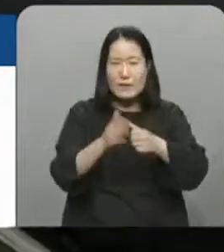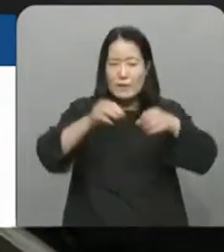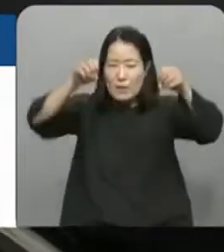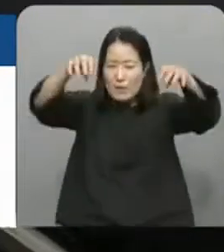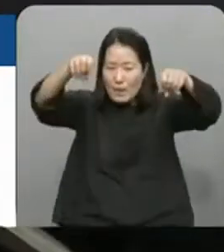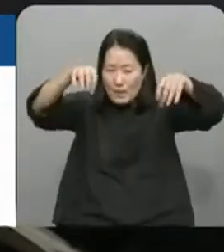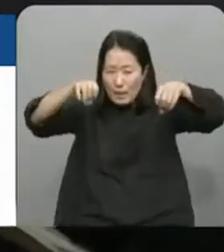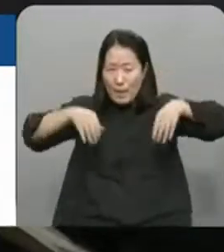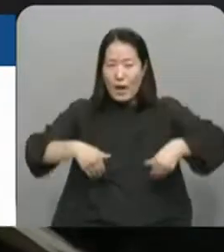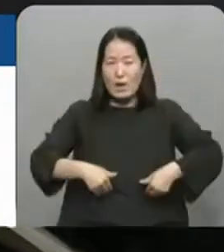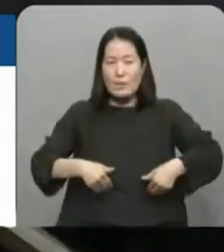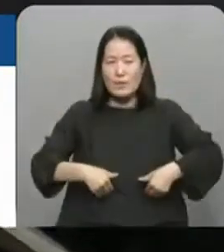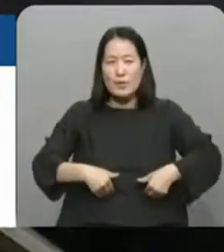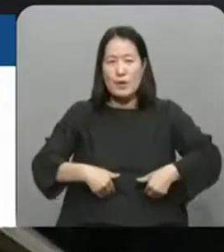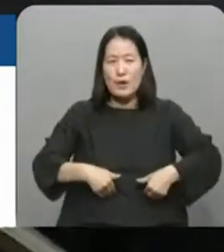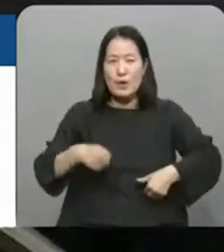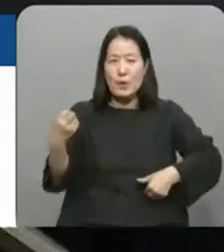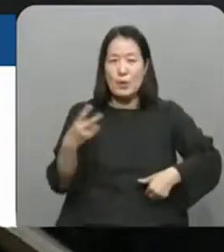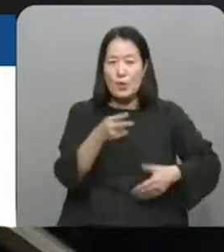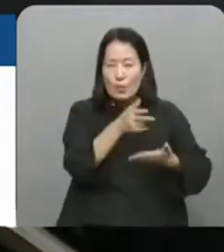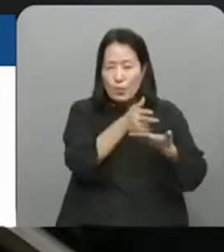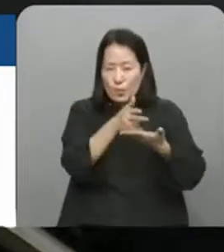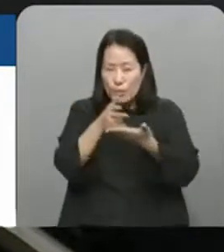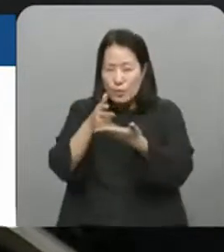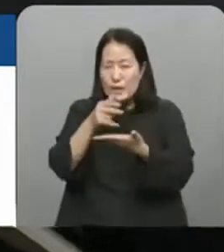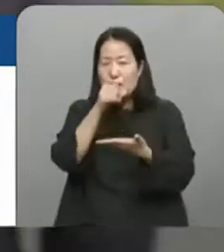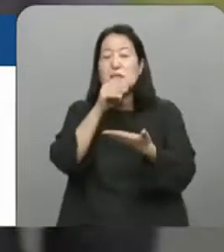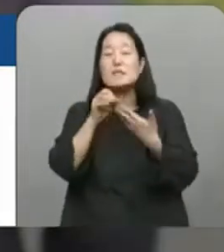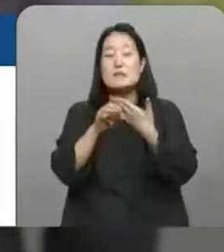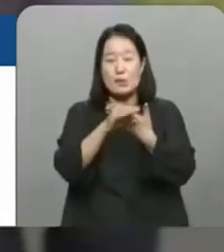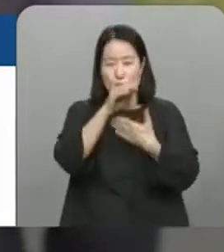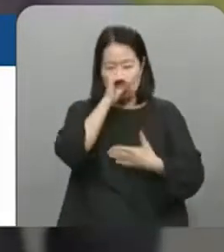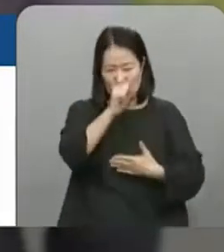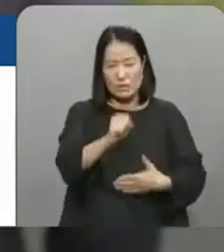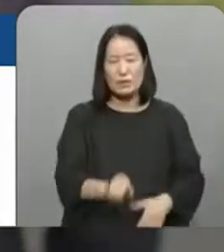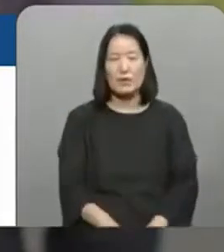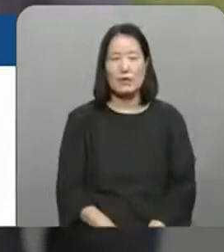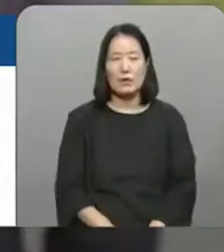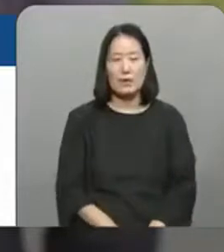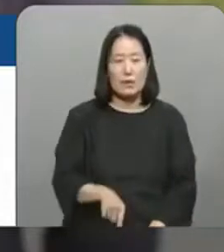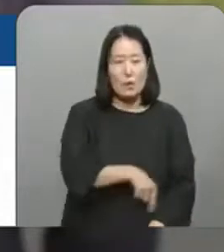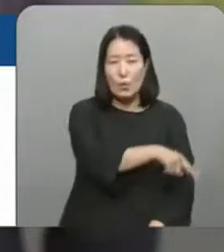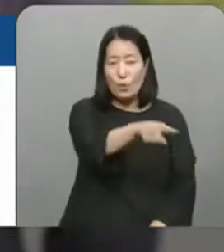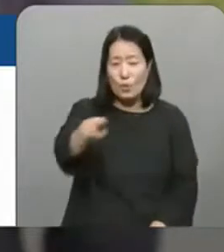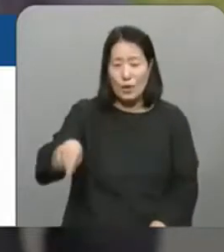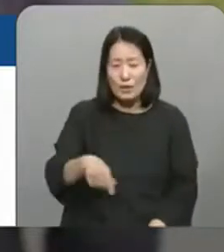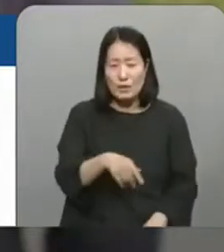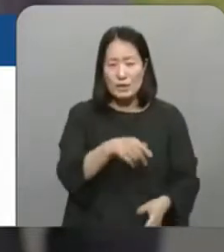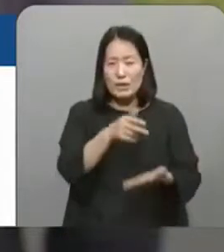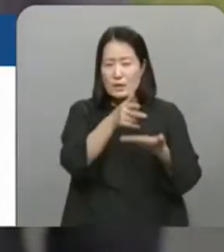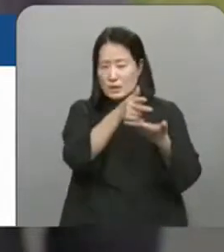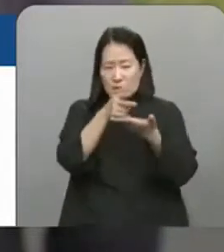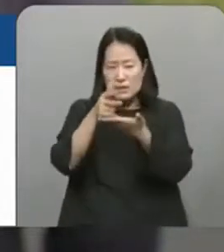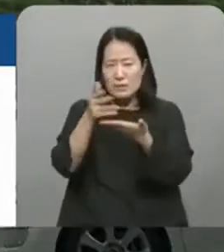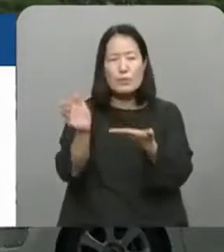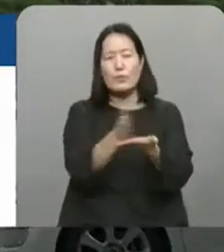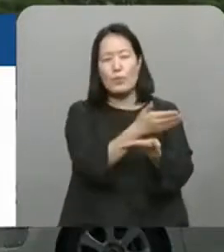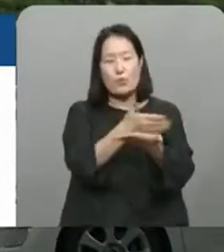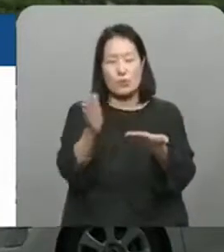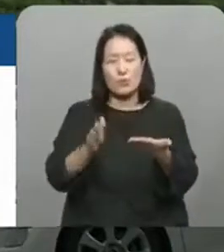무서워서 밤에는 좀 산책을 잘 못하는 편이에요. CCTV도 없고 CCTV가 있으면은 좋을 것